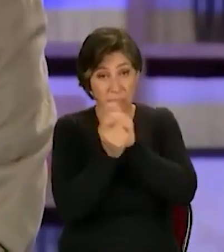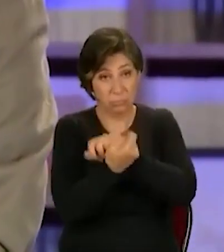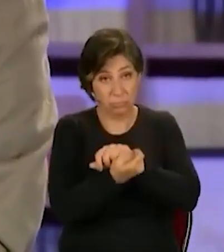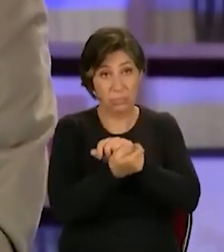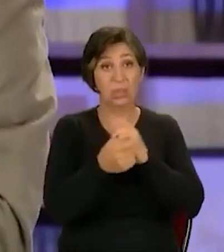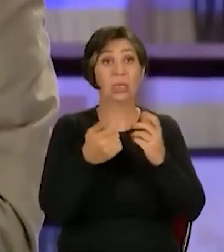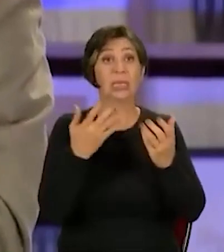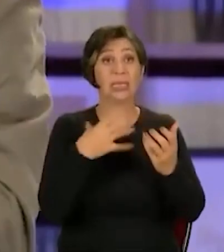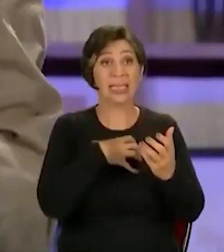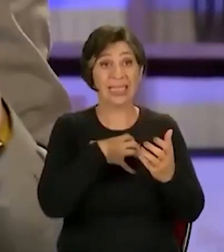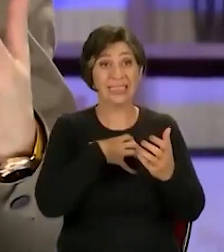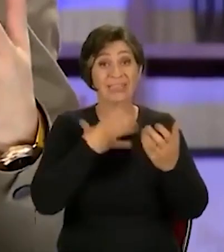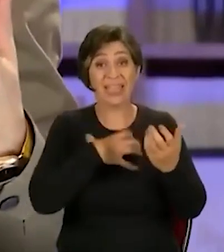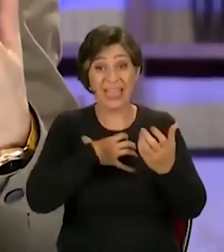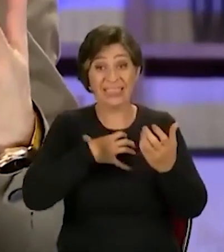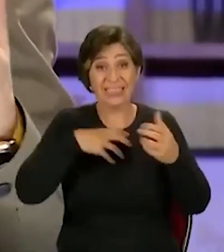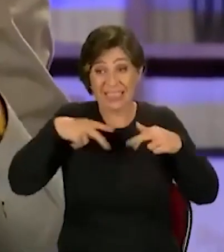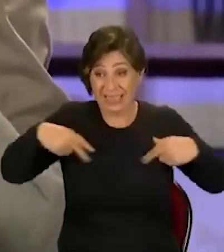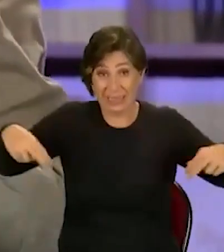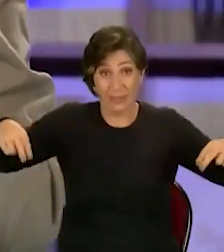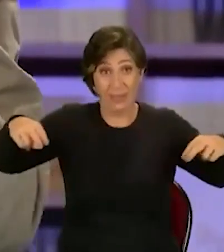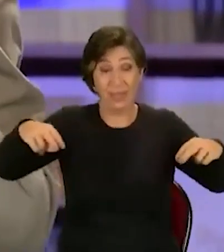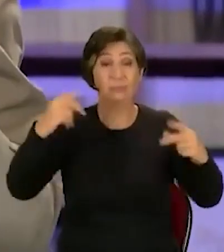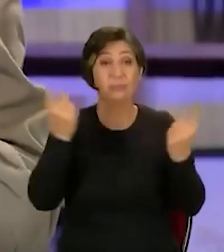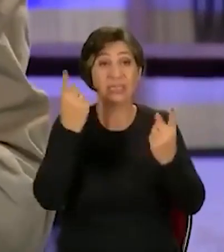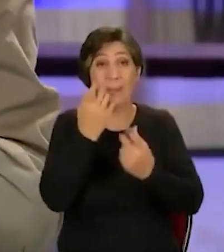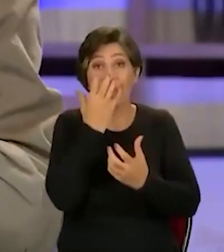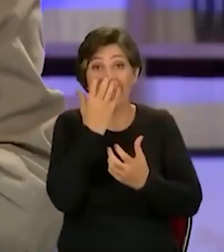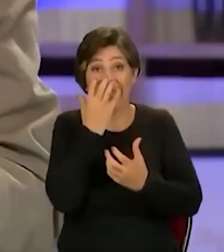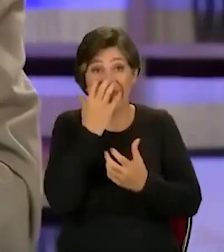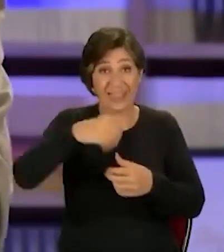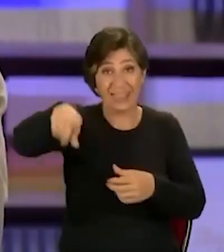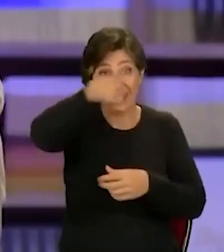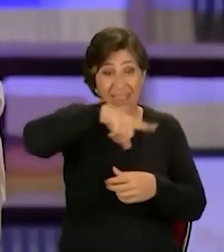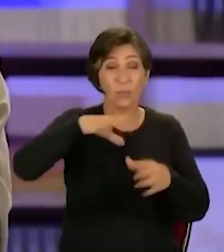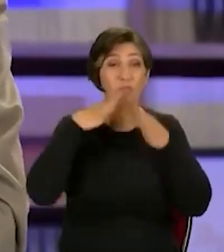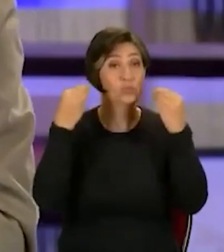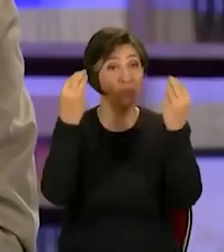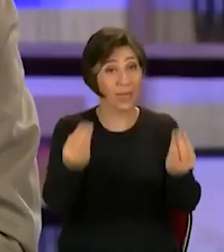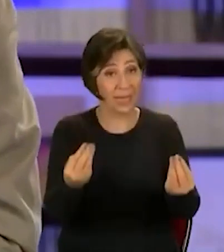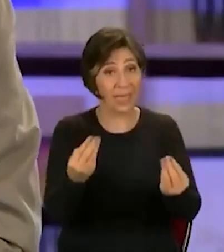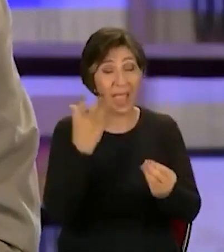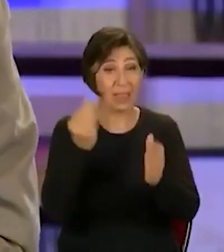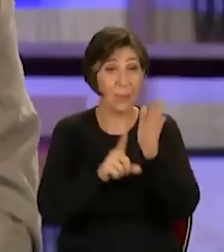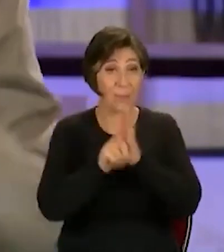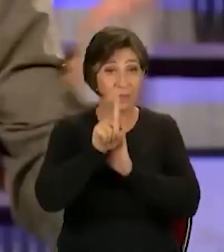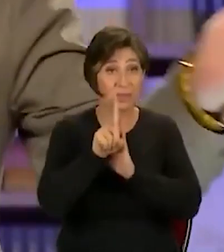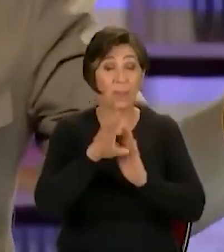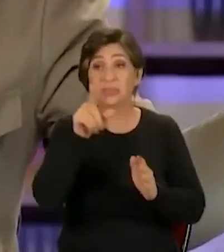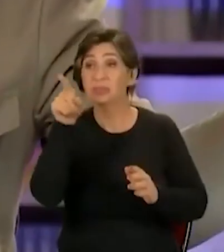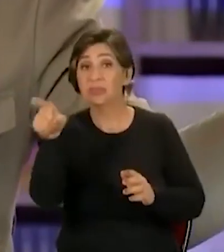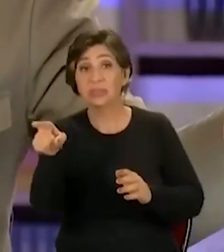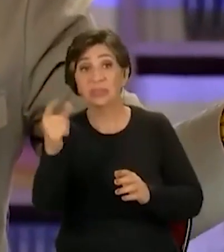dönüştürerek ve kendisini ve kendisinden bir şeyler bekleyen insanları mutlu ederek en başarılısı. Ama